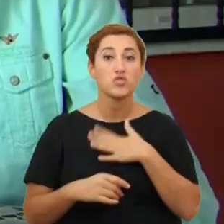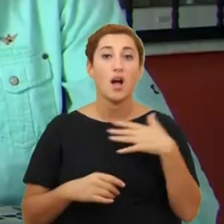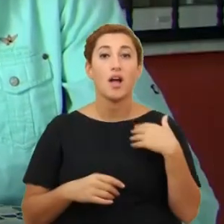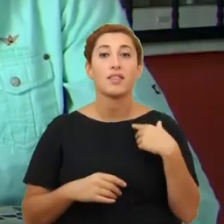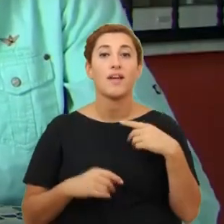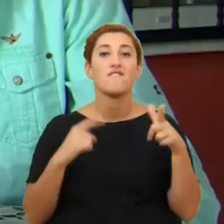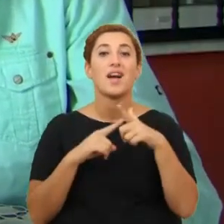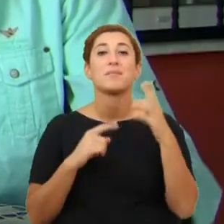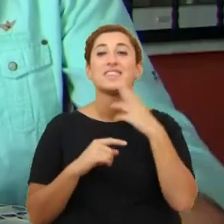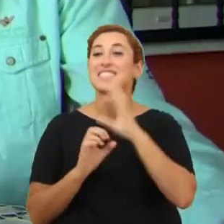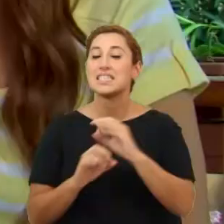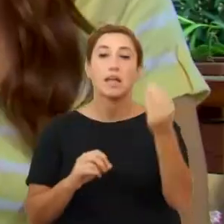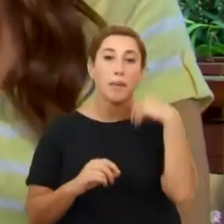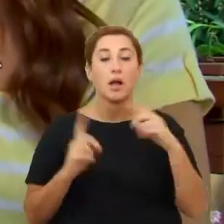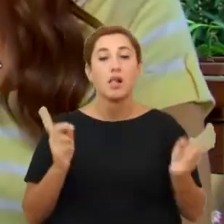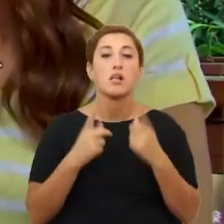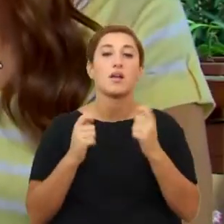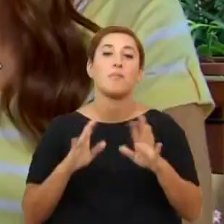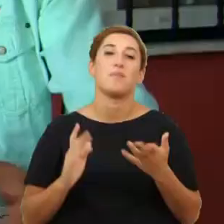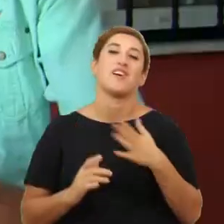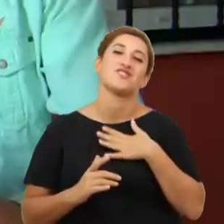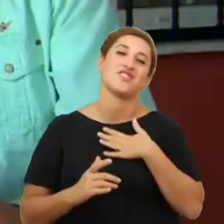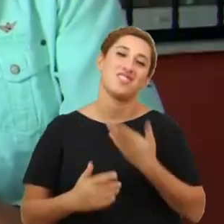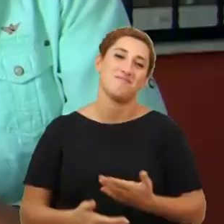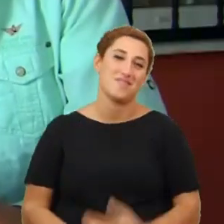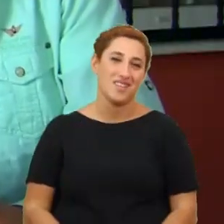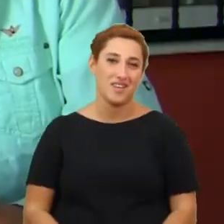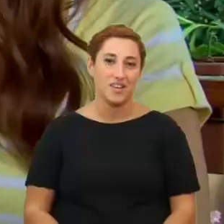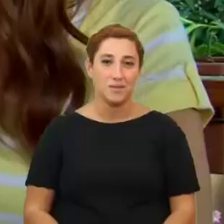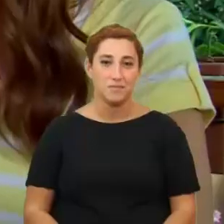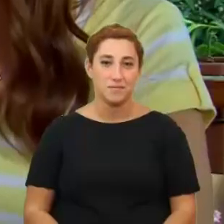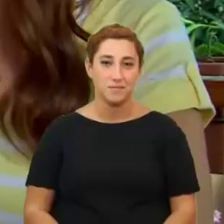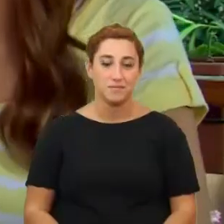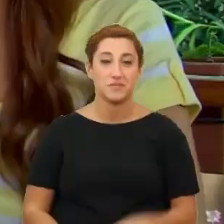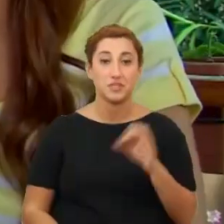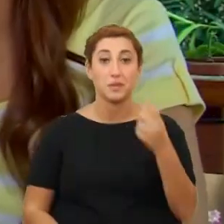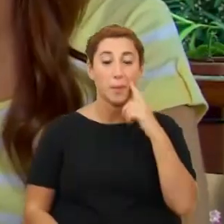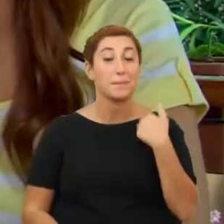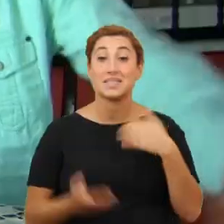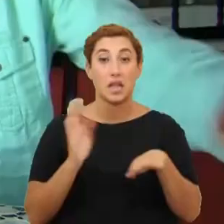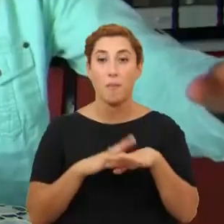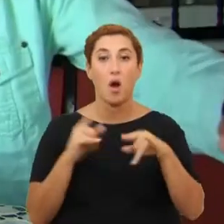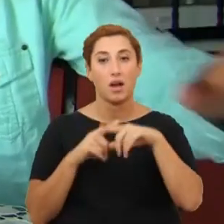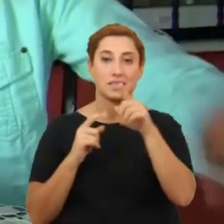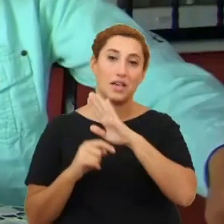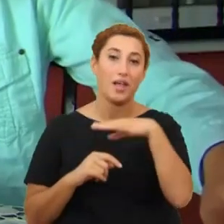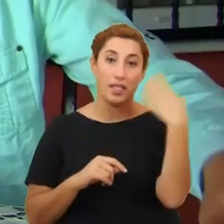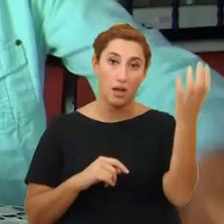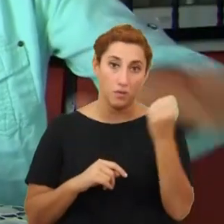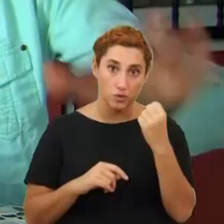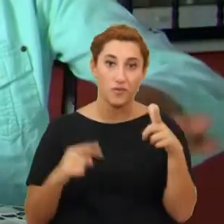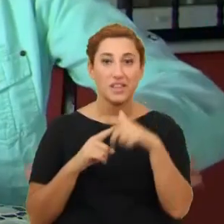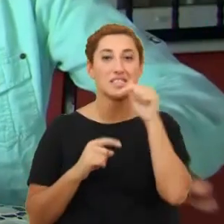annemin boğazından Fatma teyze olmadan geçmez. Ya canım benim ya. Şimdi bakın biz ne yapıyoruz? Hakan sen gidiyorsun, et